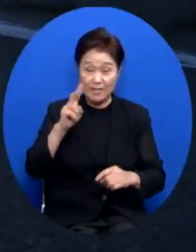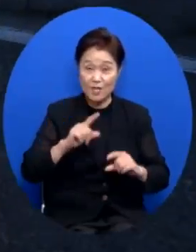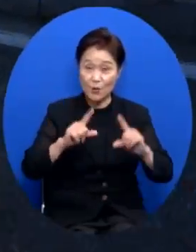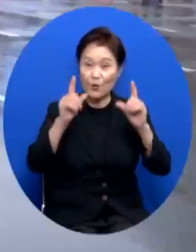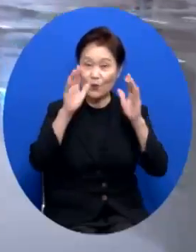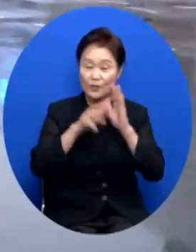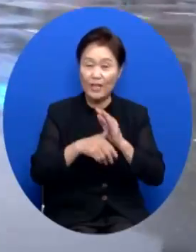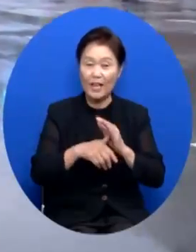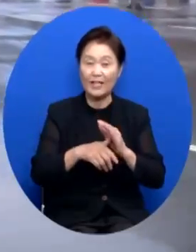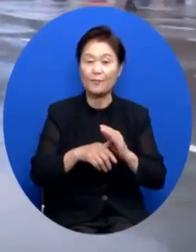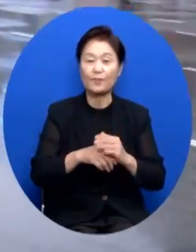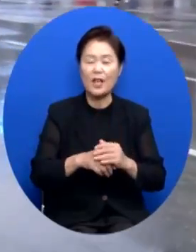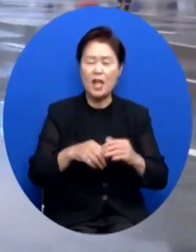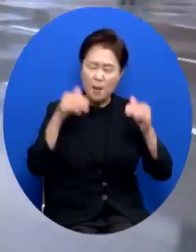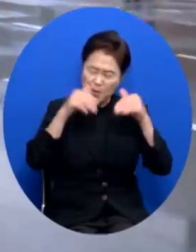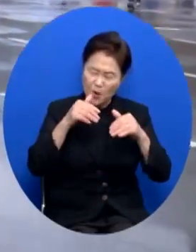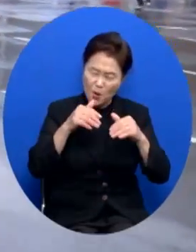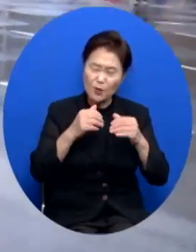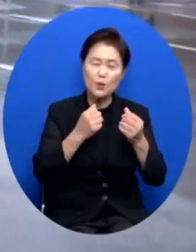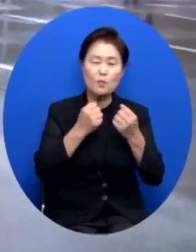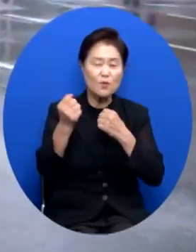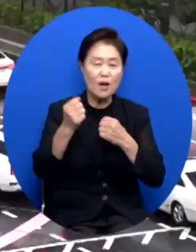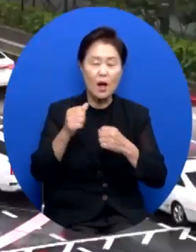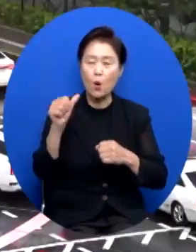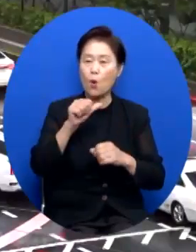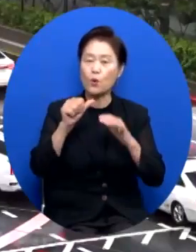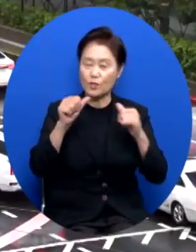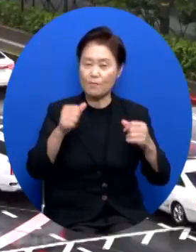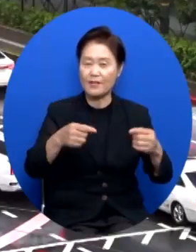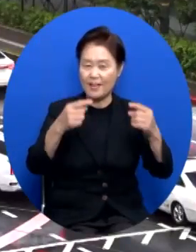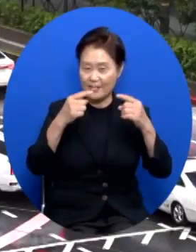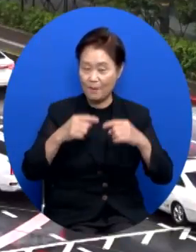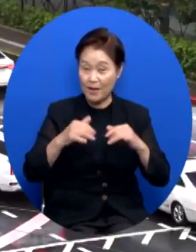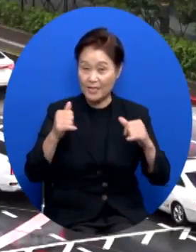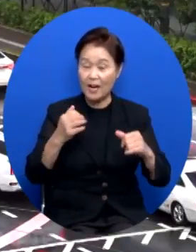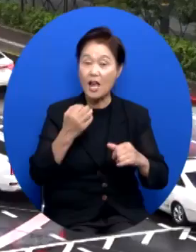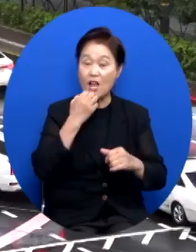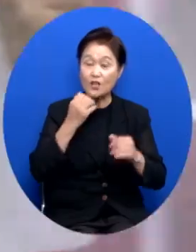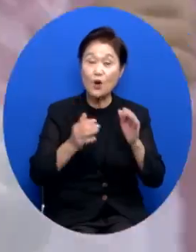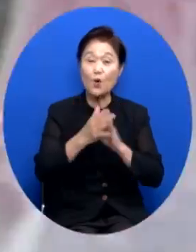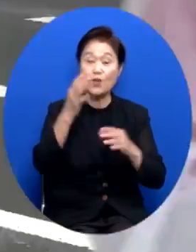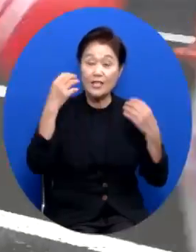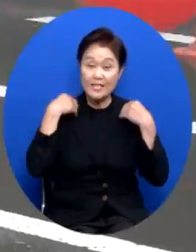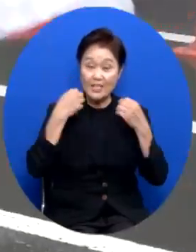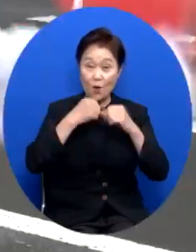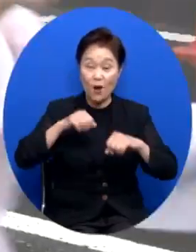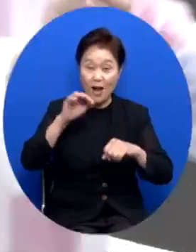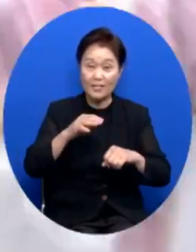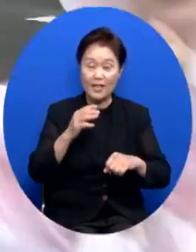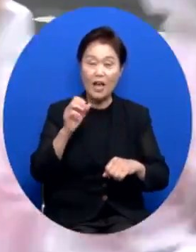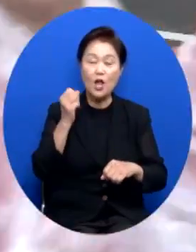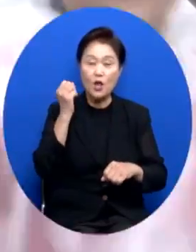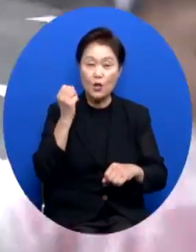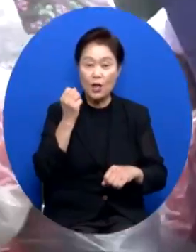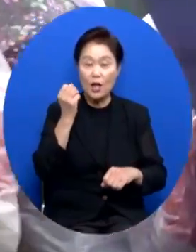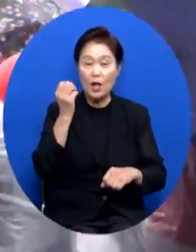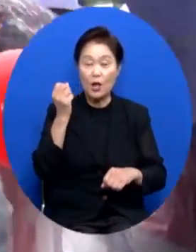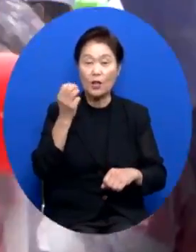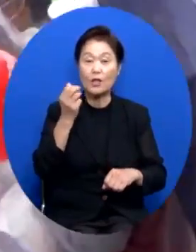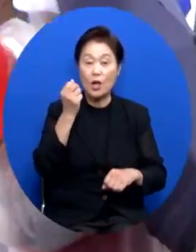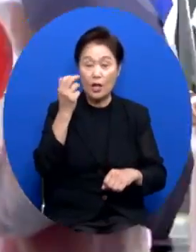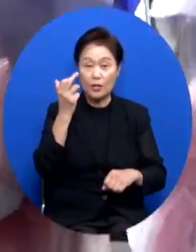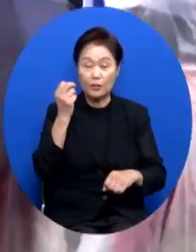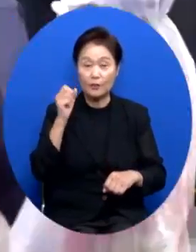2022년도에는 우천 중임에도 불구하고 약 5,000명의 참가자가 서울시청 광장에서 용산 전쟁 기념관까지 함께